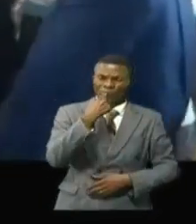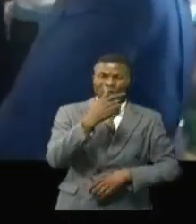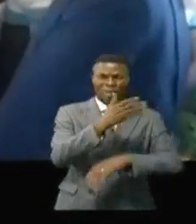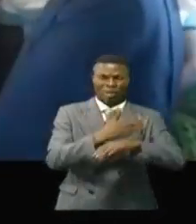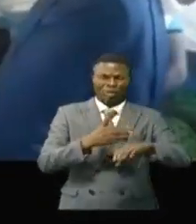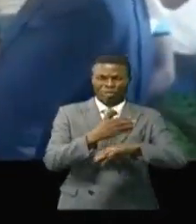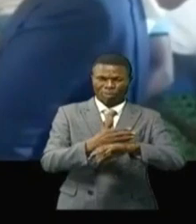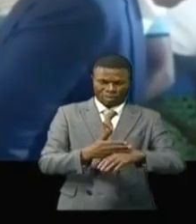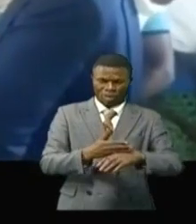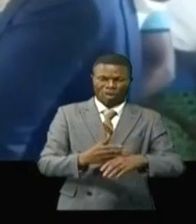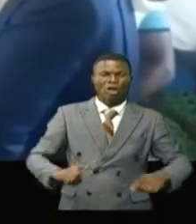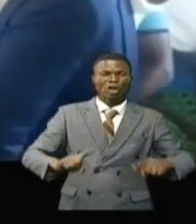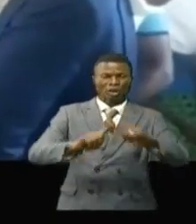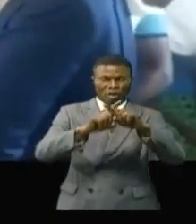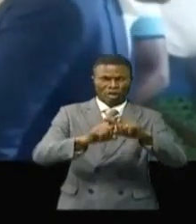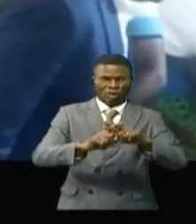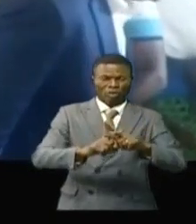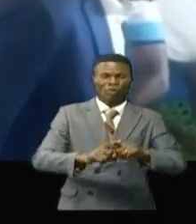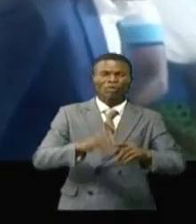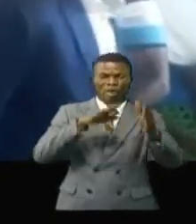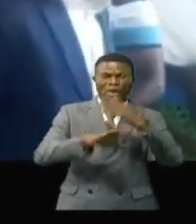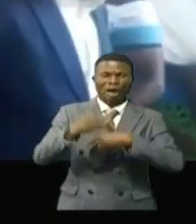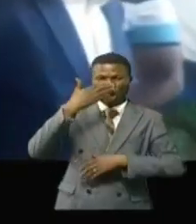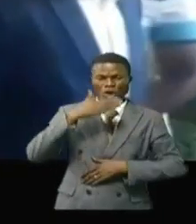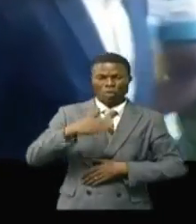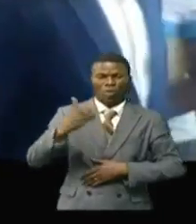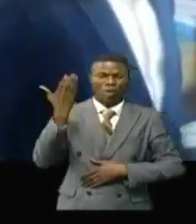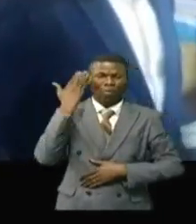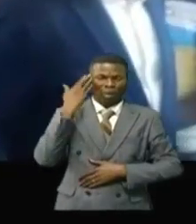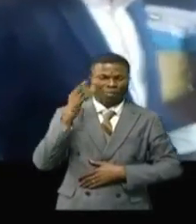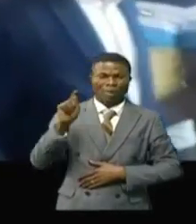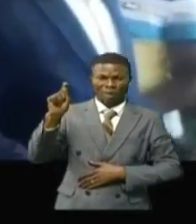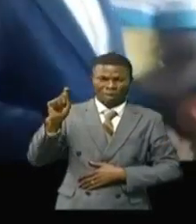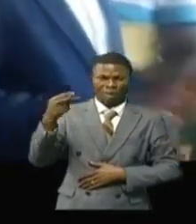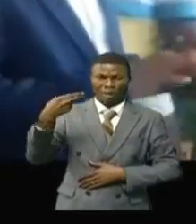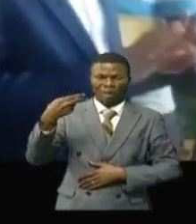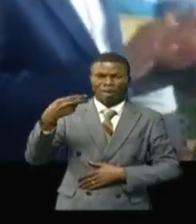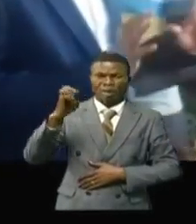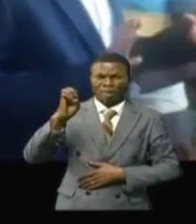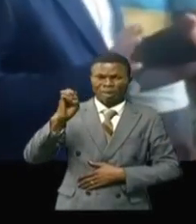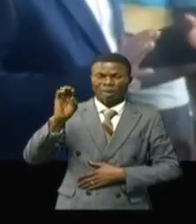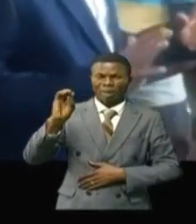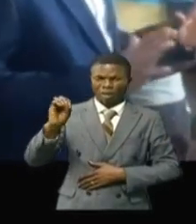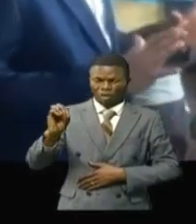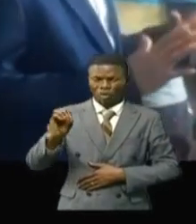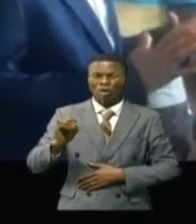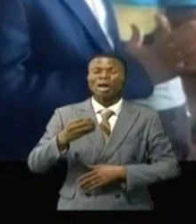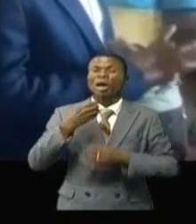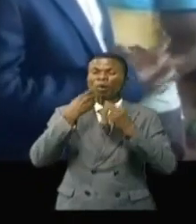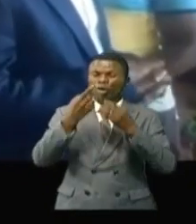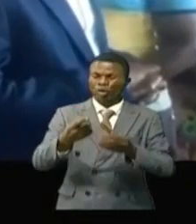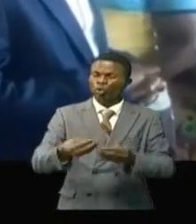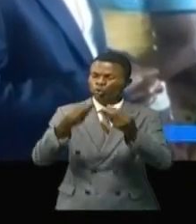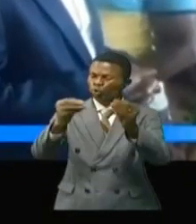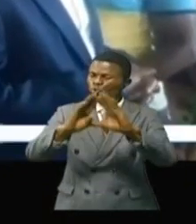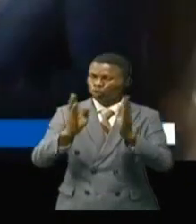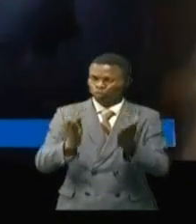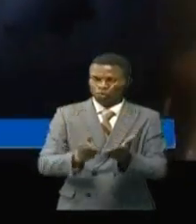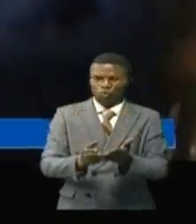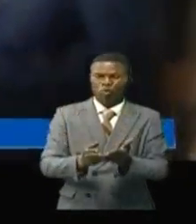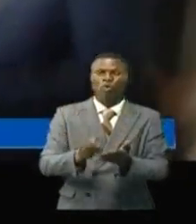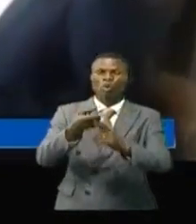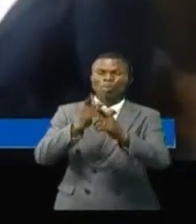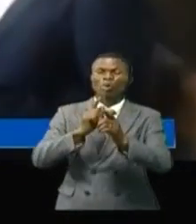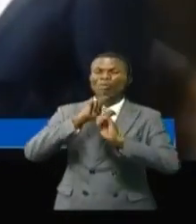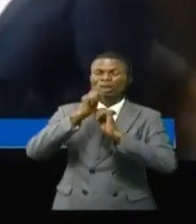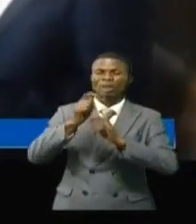les victimes de ces conflits hospitalisés. Mais c'est Théo Tulumba Wakabeya témoigne qu'il a remis tous ses dons au nom du président de